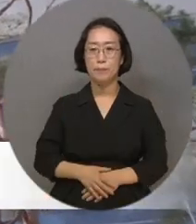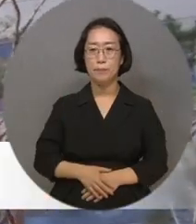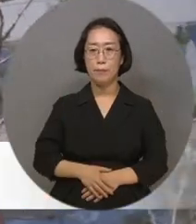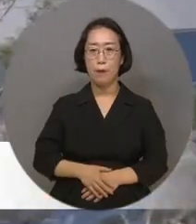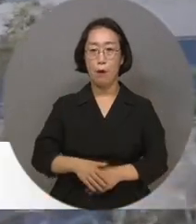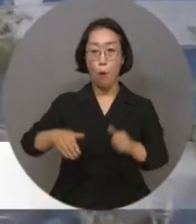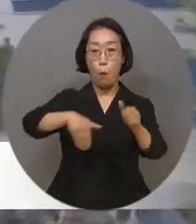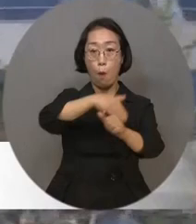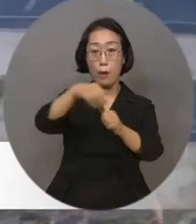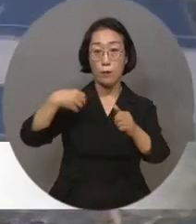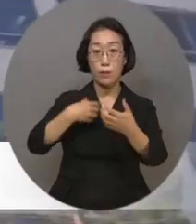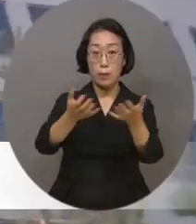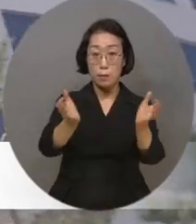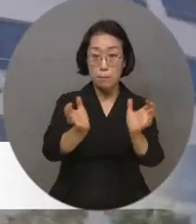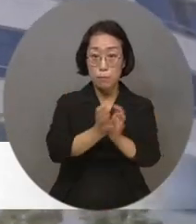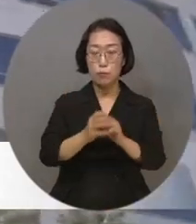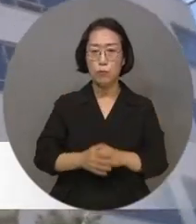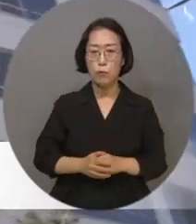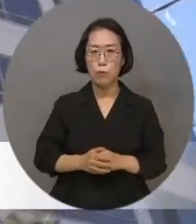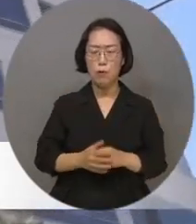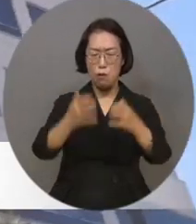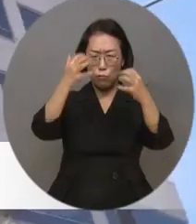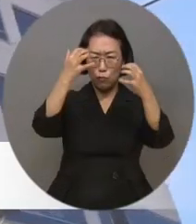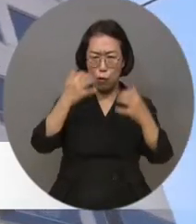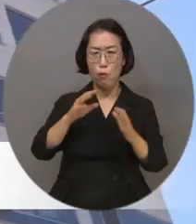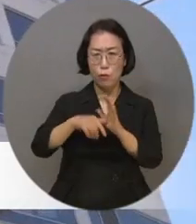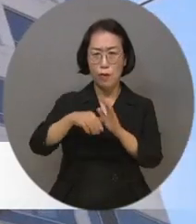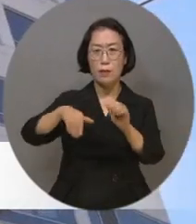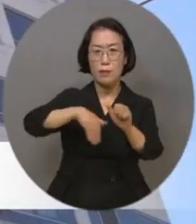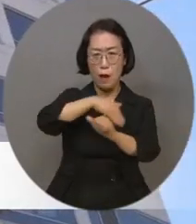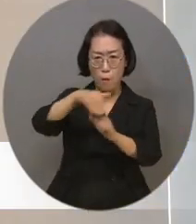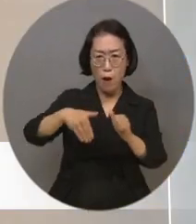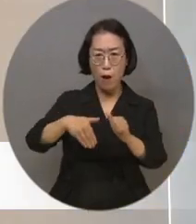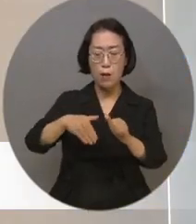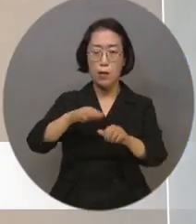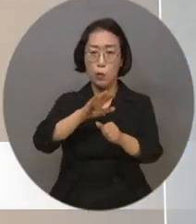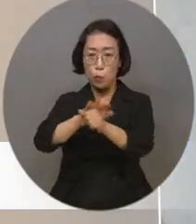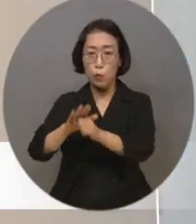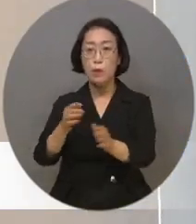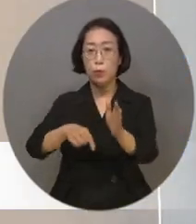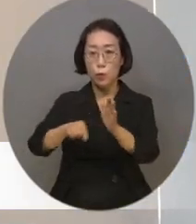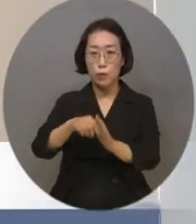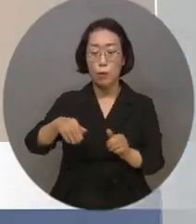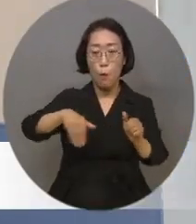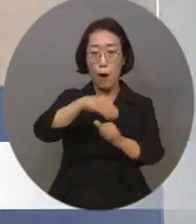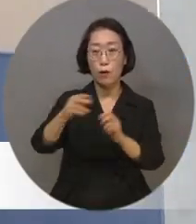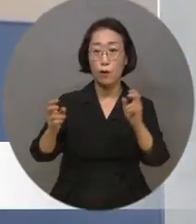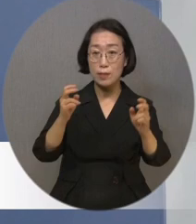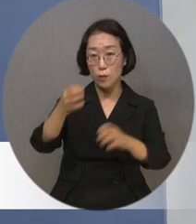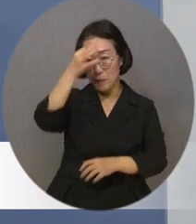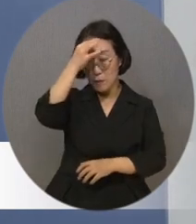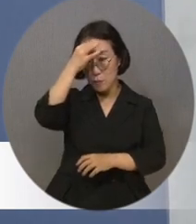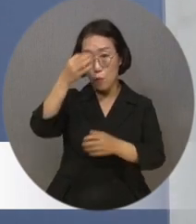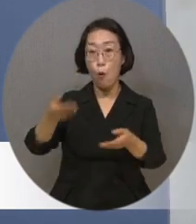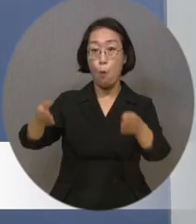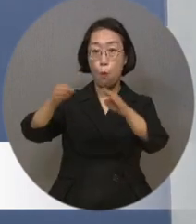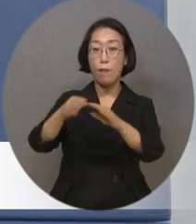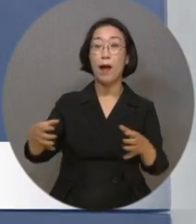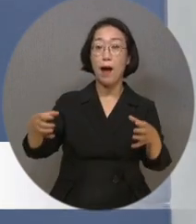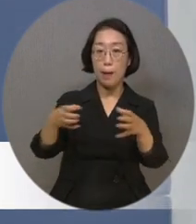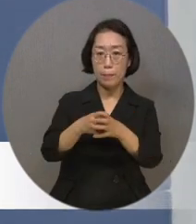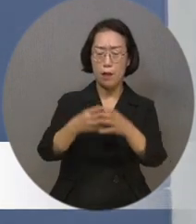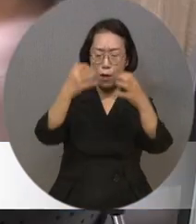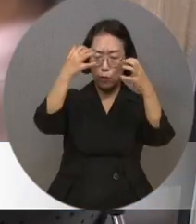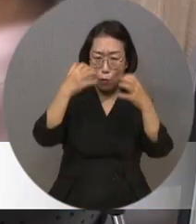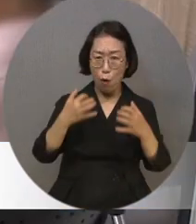환경부는 생활 속에서 폭염 대응력을 높이기 위해 시민단체와 기업, 한국환경산업기술원과 협력해 더운